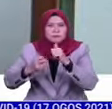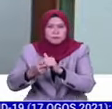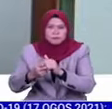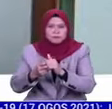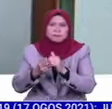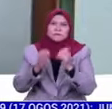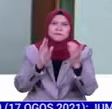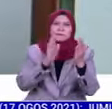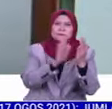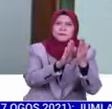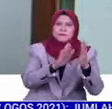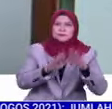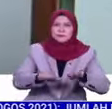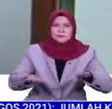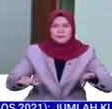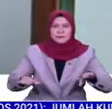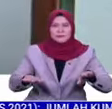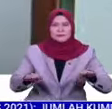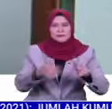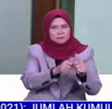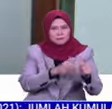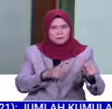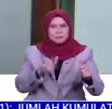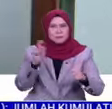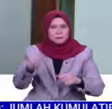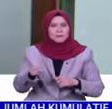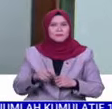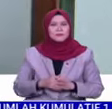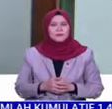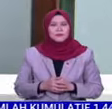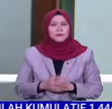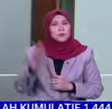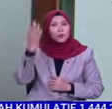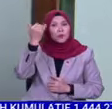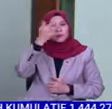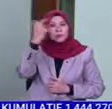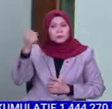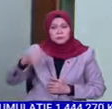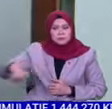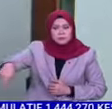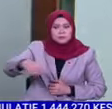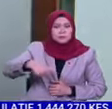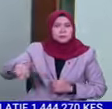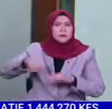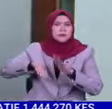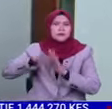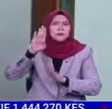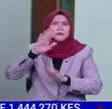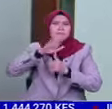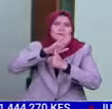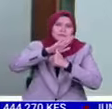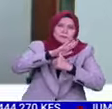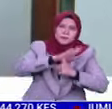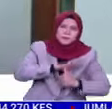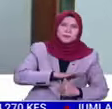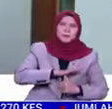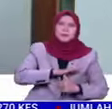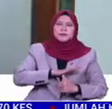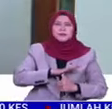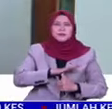depan kanak-kanak. Sebabnya ini akan menyebabkan mereka mengalami lebih tekanan, lebih